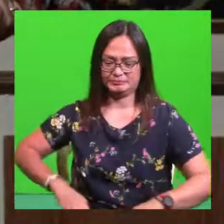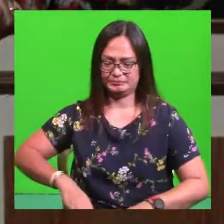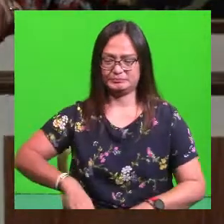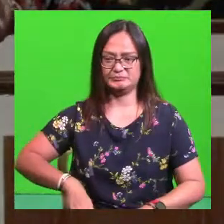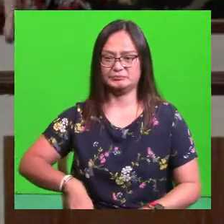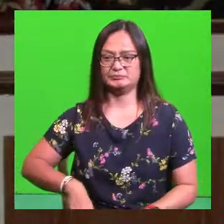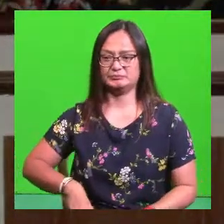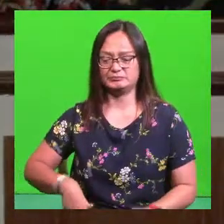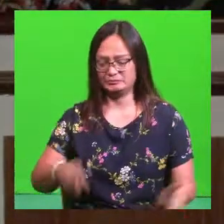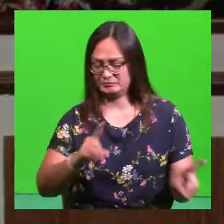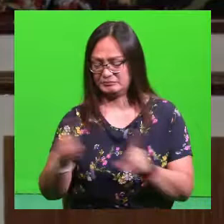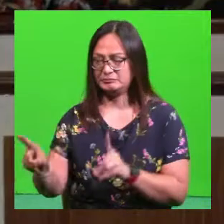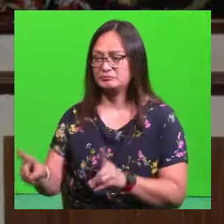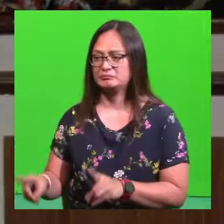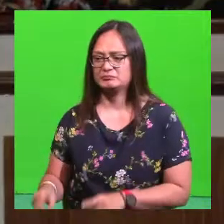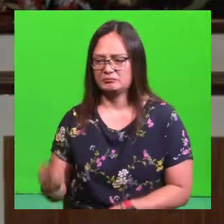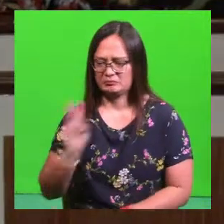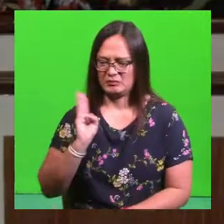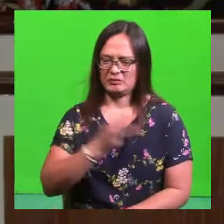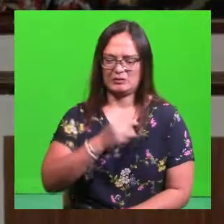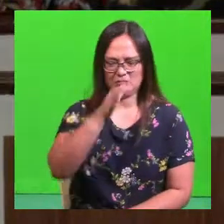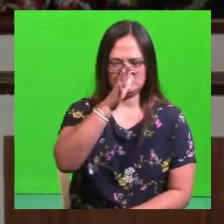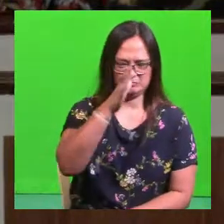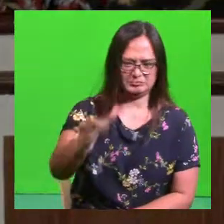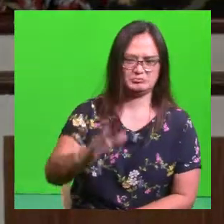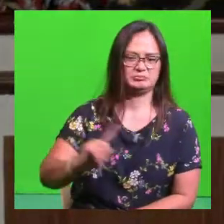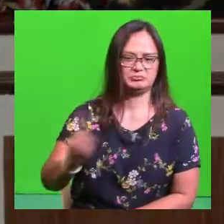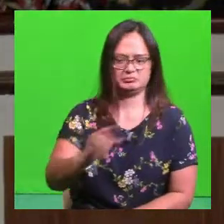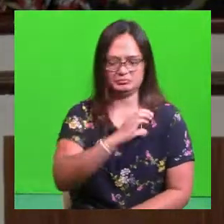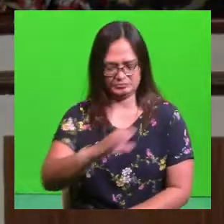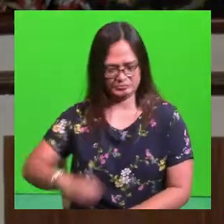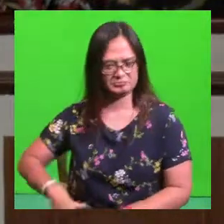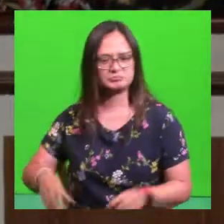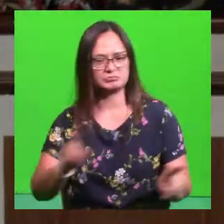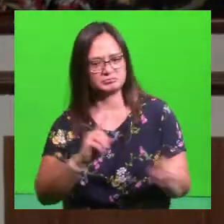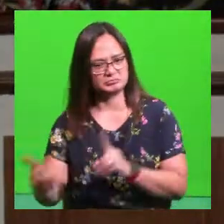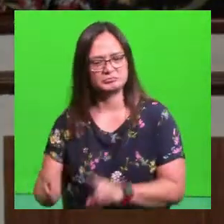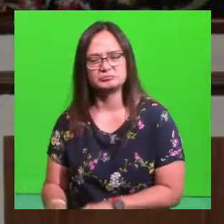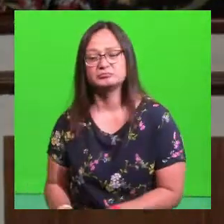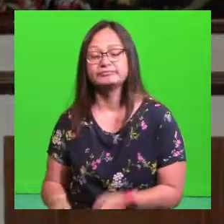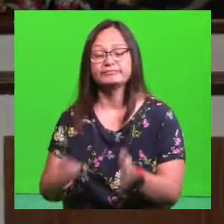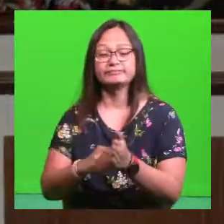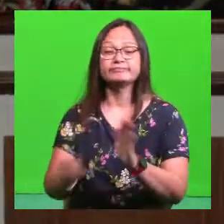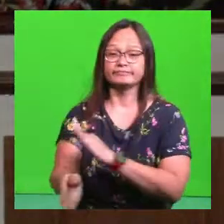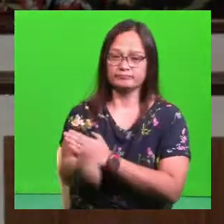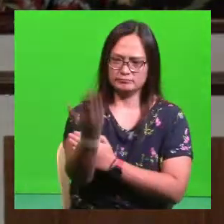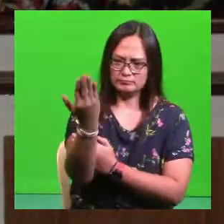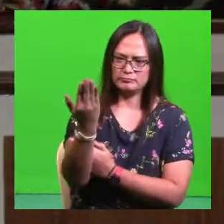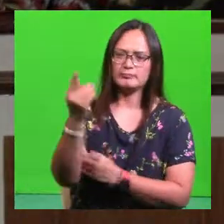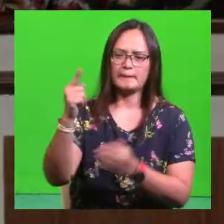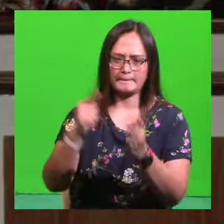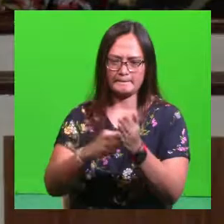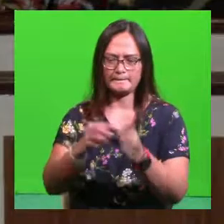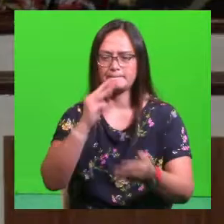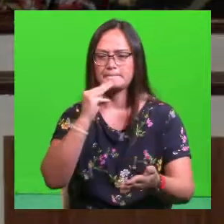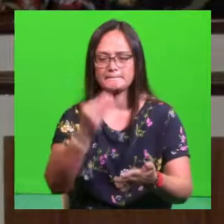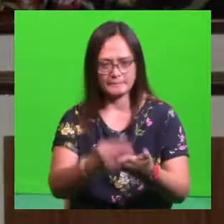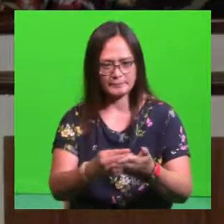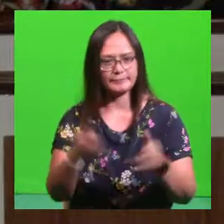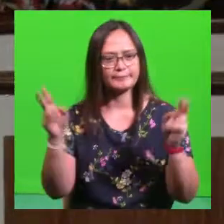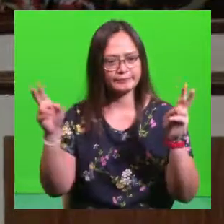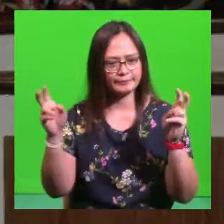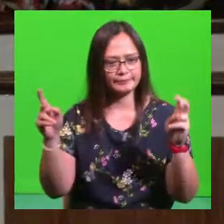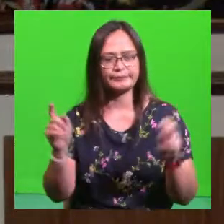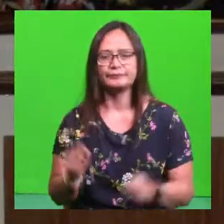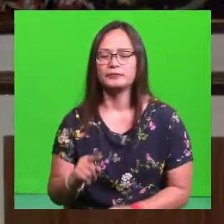Sa umagang ito'y nais kong magbigay ng isang mensahe na ang pamagat ay what Christ's